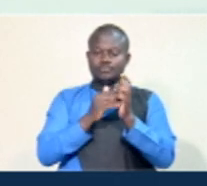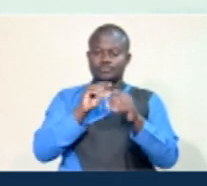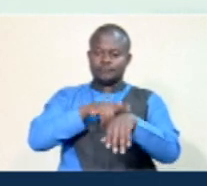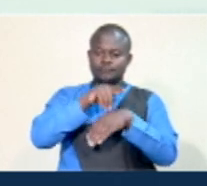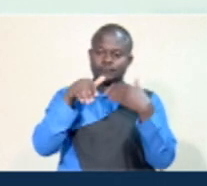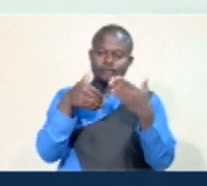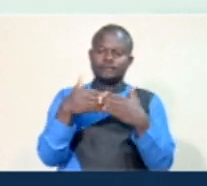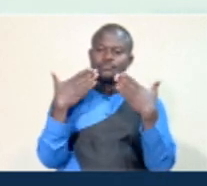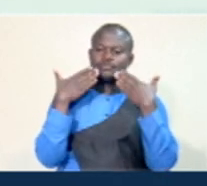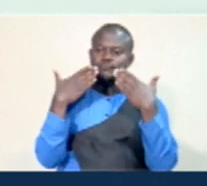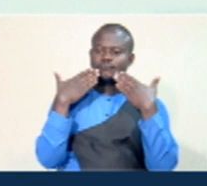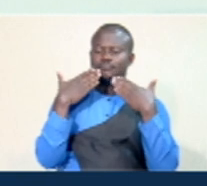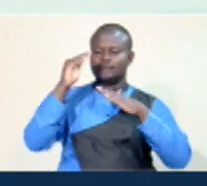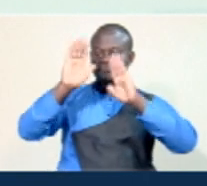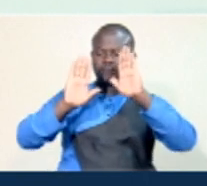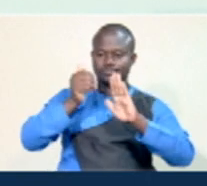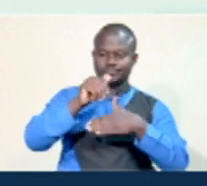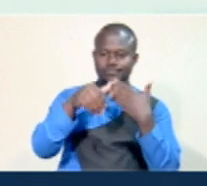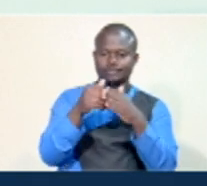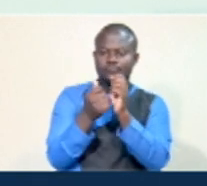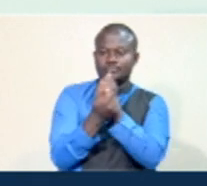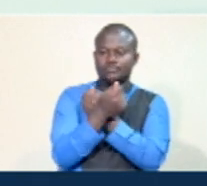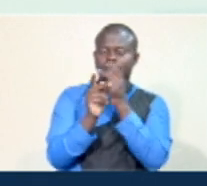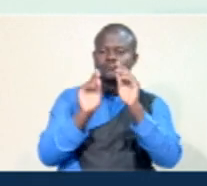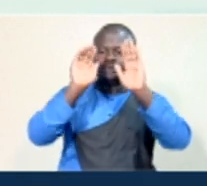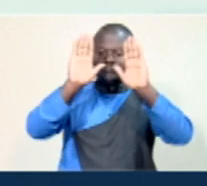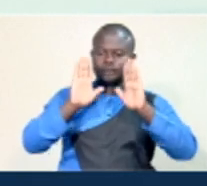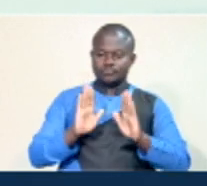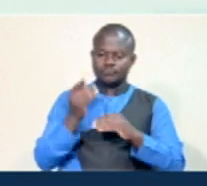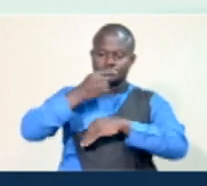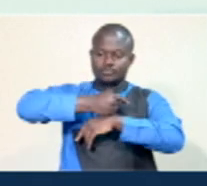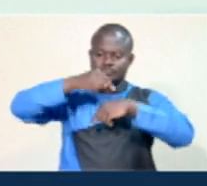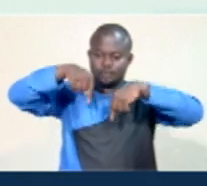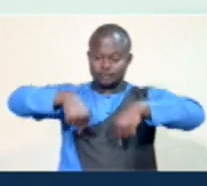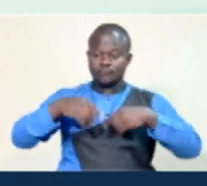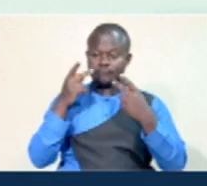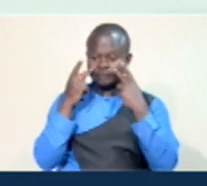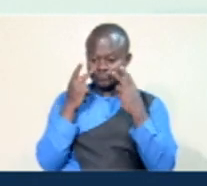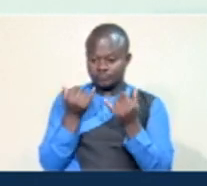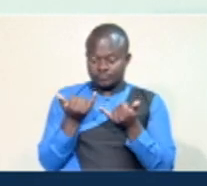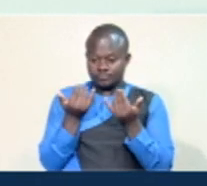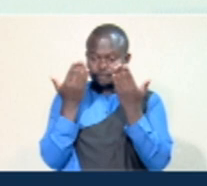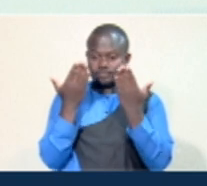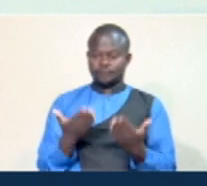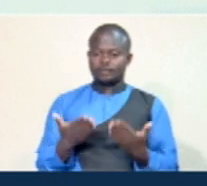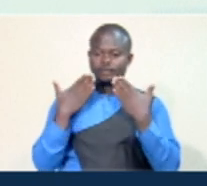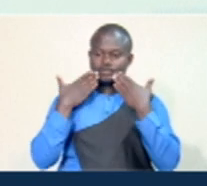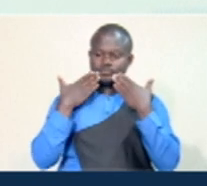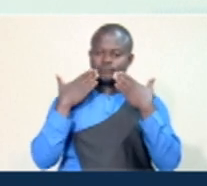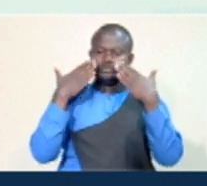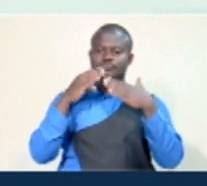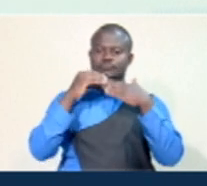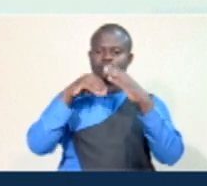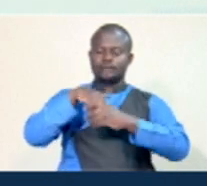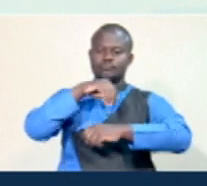cyose tubashimira uruhare mwagize mu kutugira abantu badasanzwe uyu munsi mureba imbere yanyu. Turashimira abarimu,